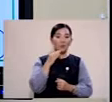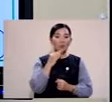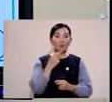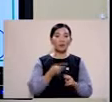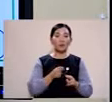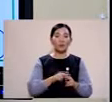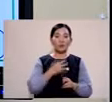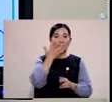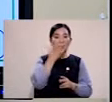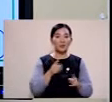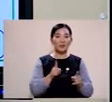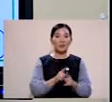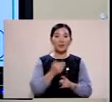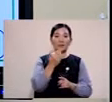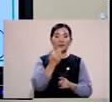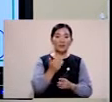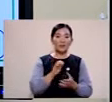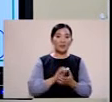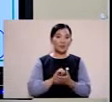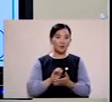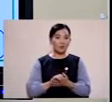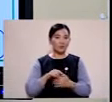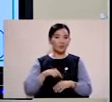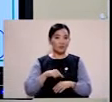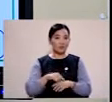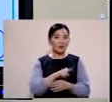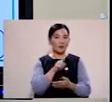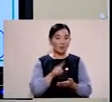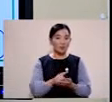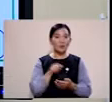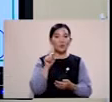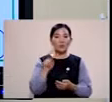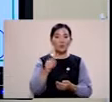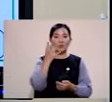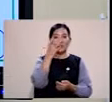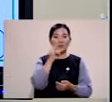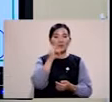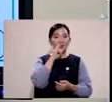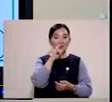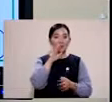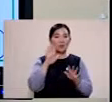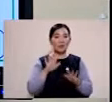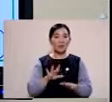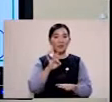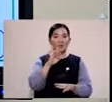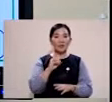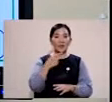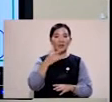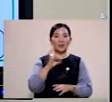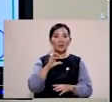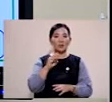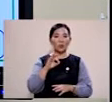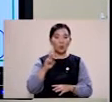Mana bu rasmlarni ham siz tanisangiz kerak albatta. Bu rasm Samarqanddagi Registon